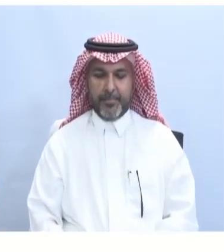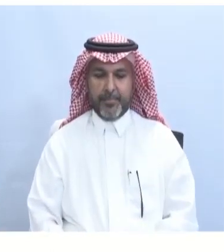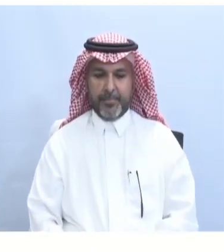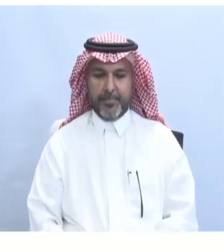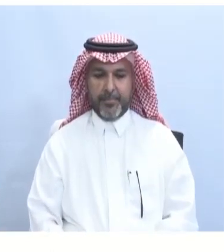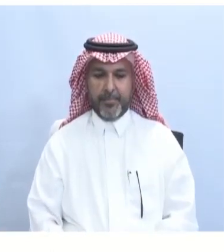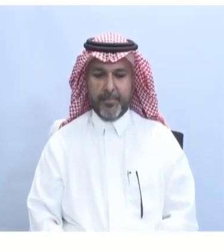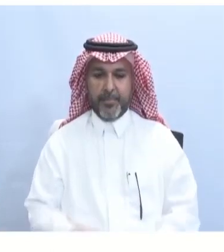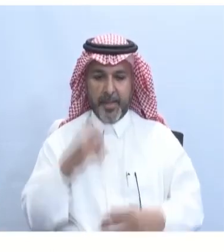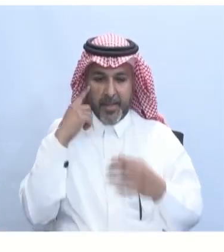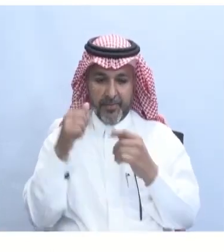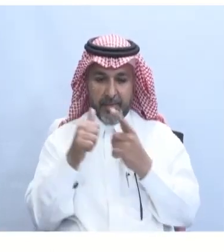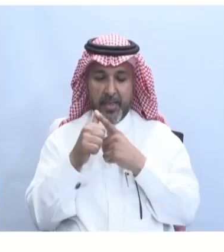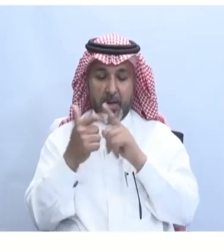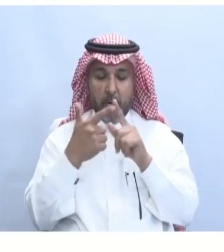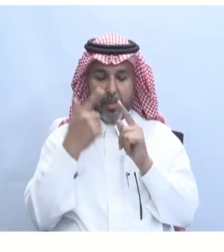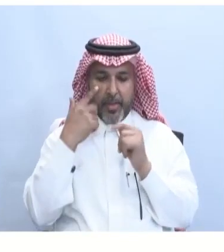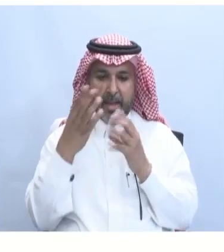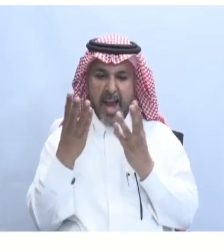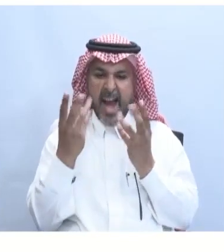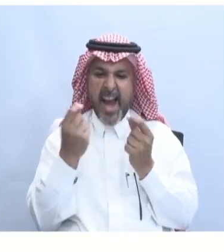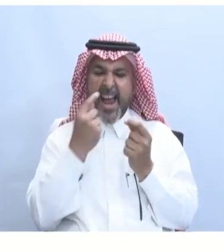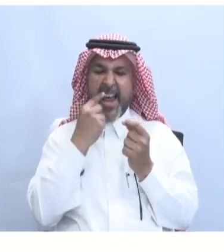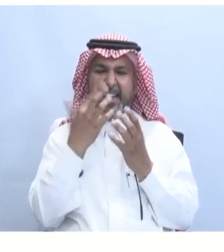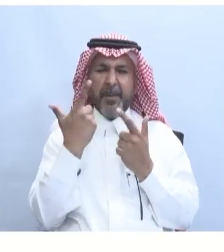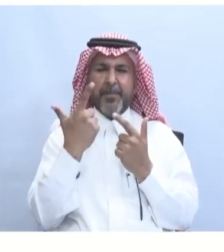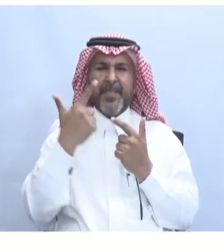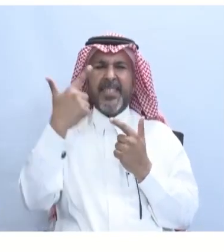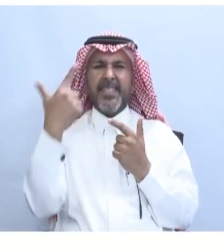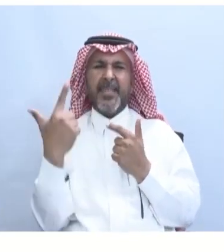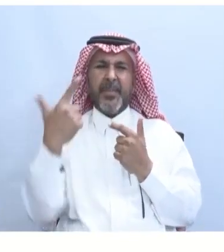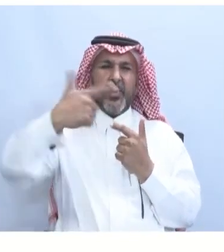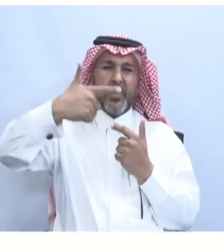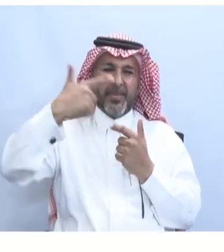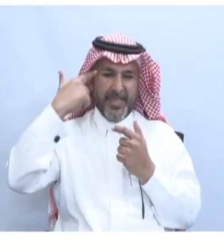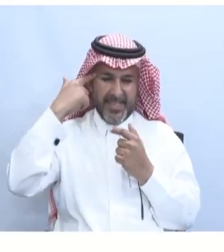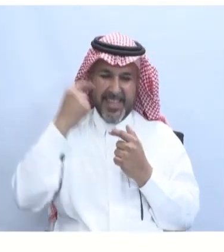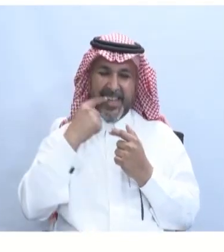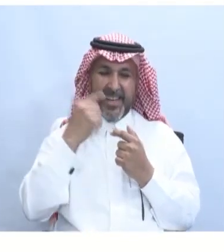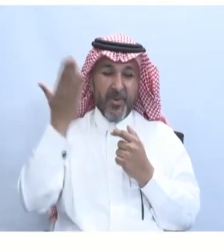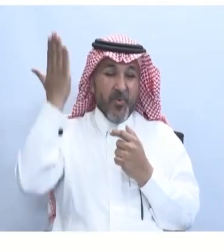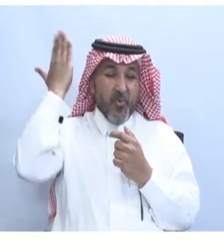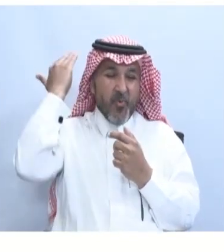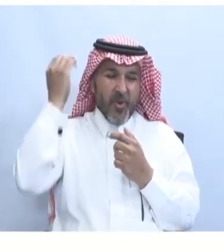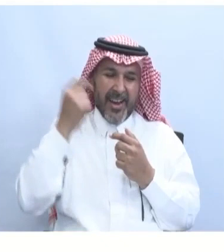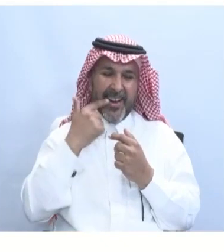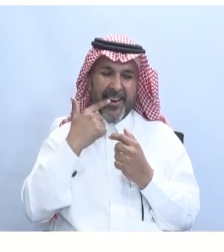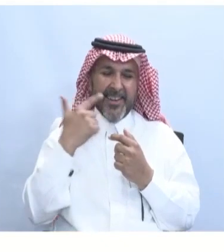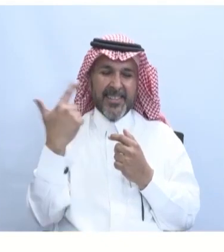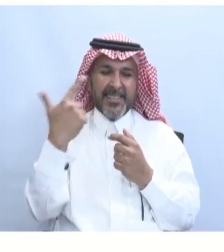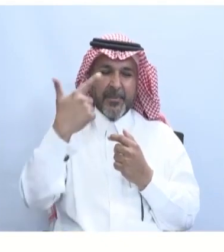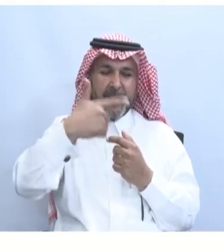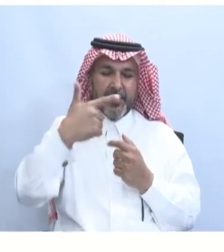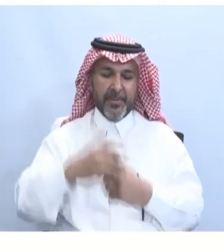الدينار سنه 77 هجريا محمد رسول الله ارسله بالهدى ودين الحق ليظهره